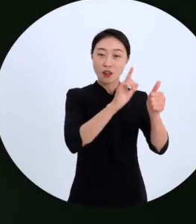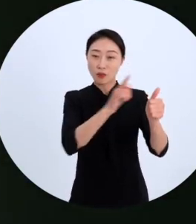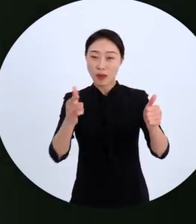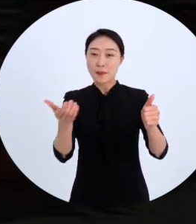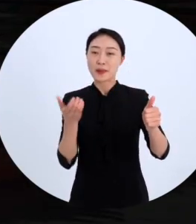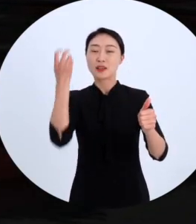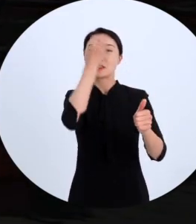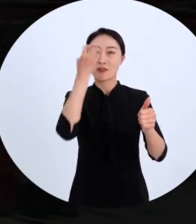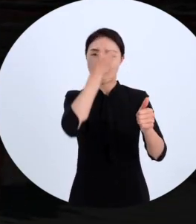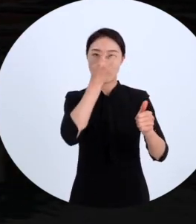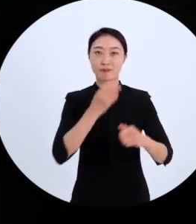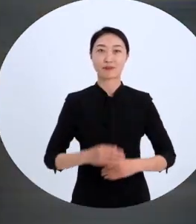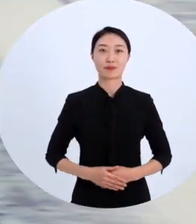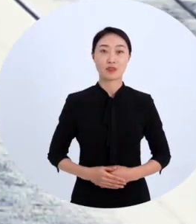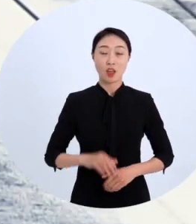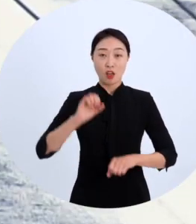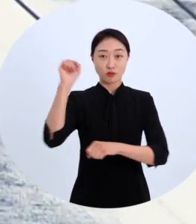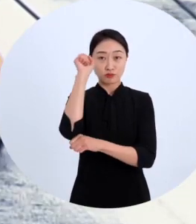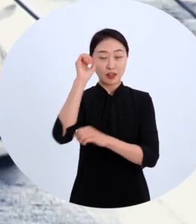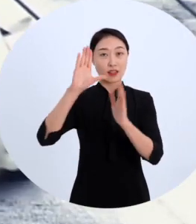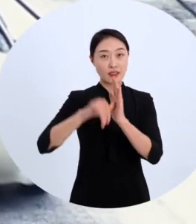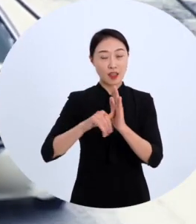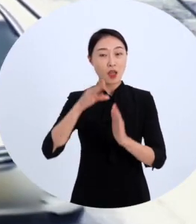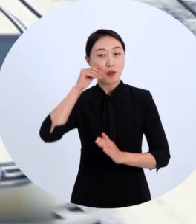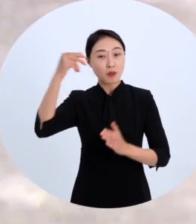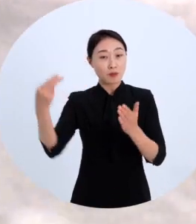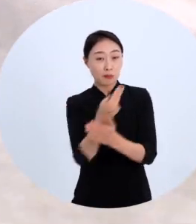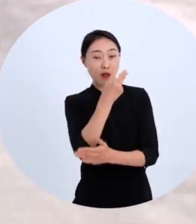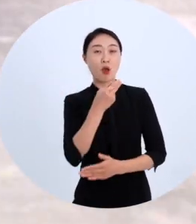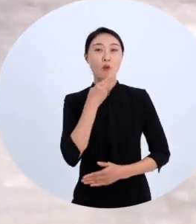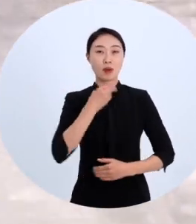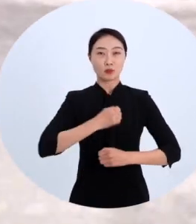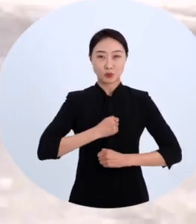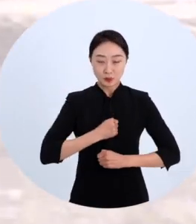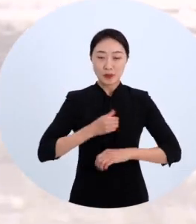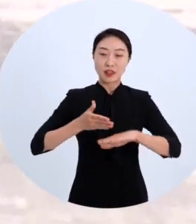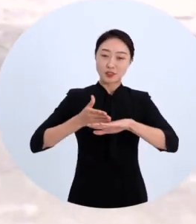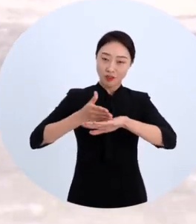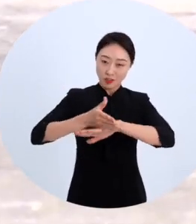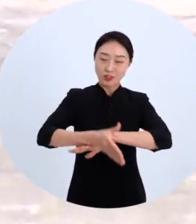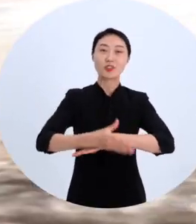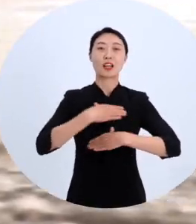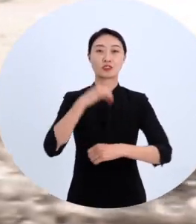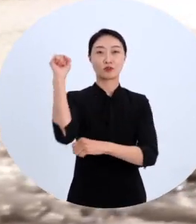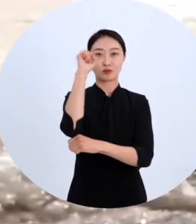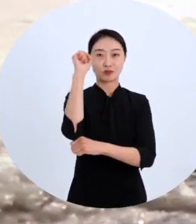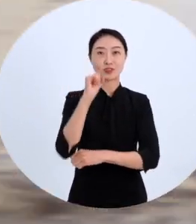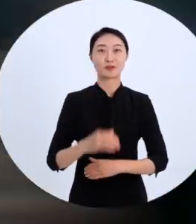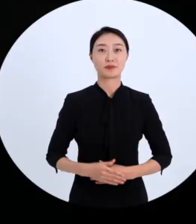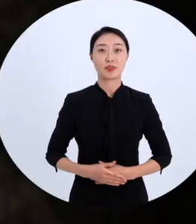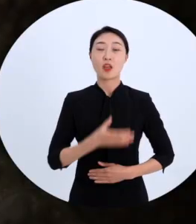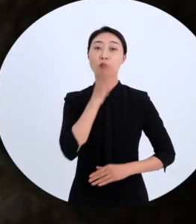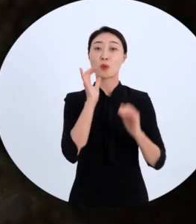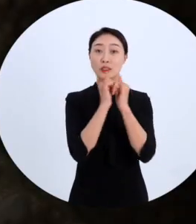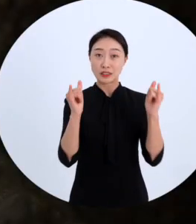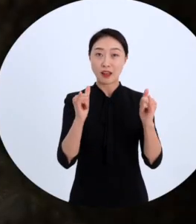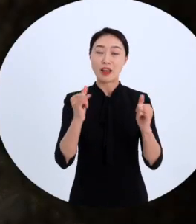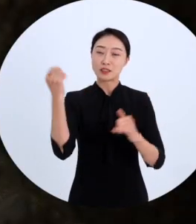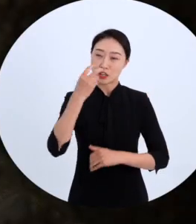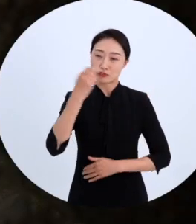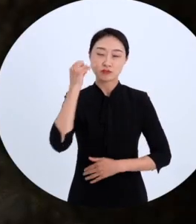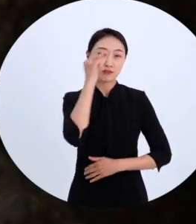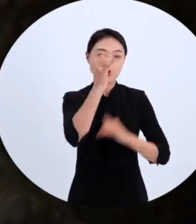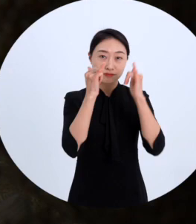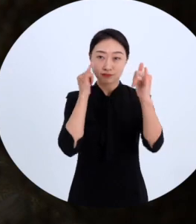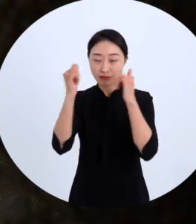양식장 등은 미리 점검하시고 운전할 때는 빙판길을 조심하고 속도를 줄여 안전운전을 합니다.